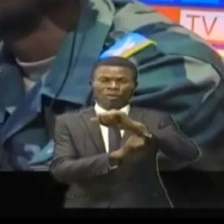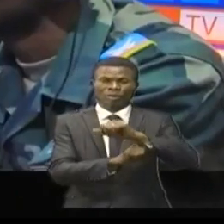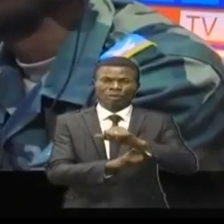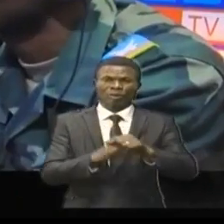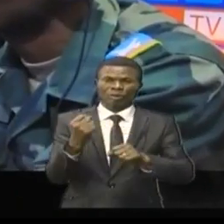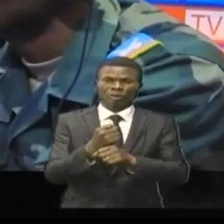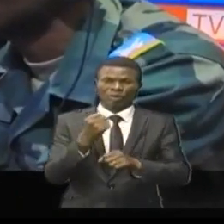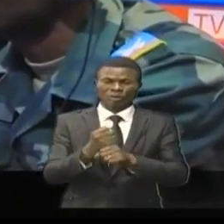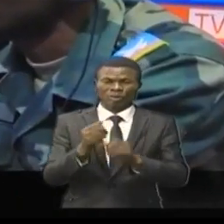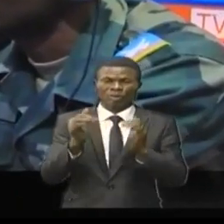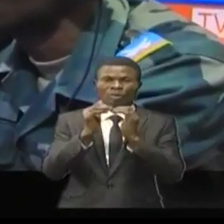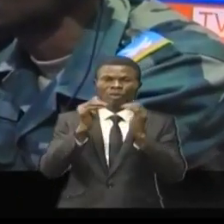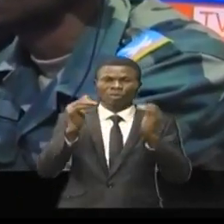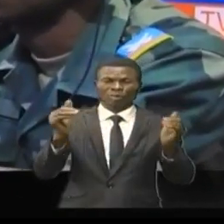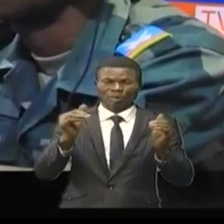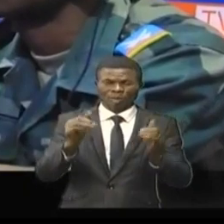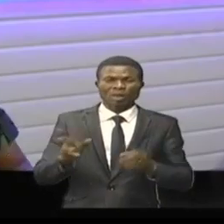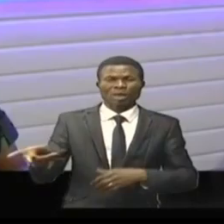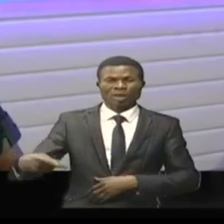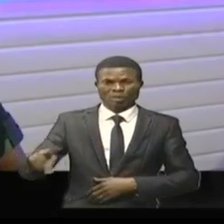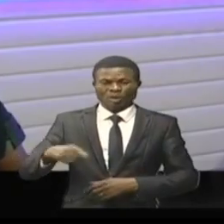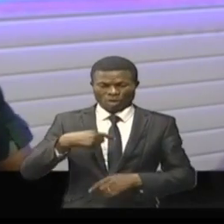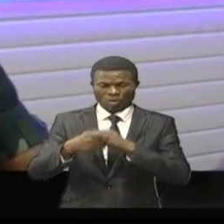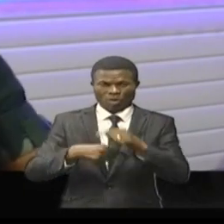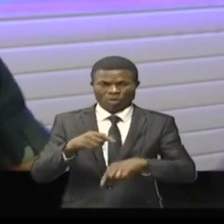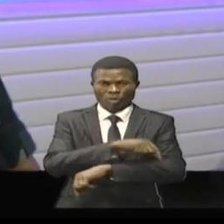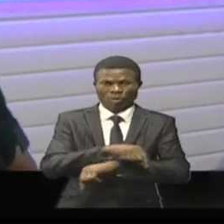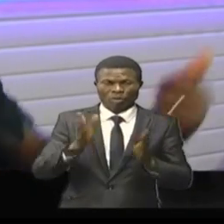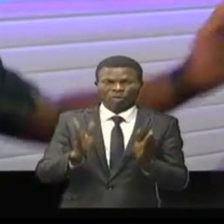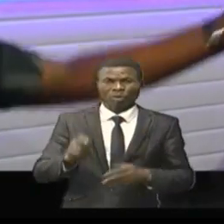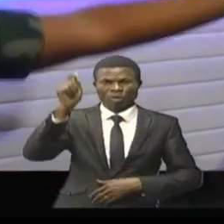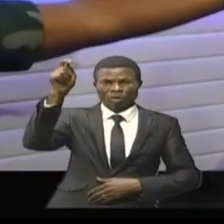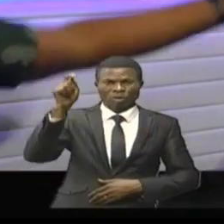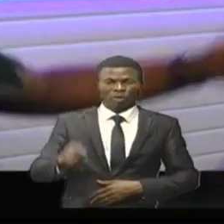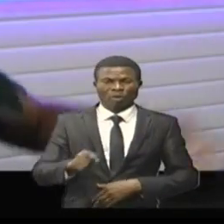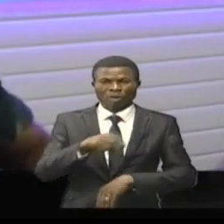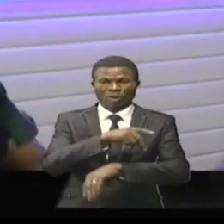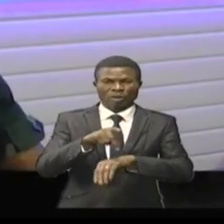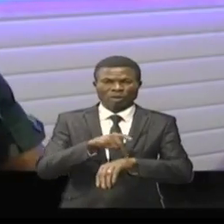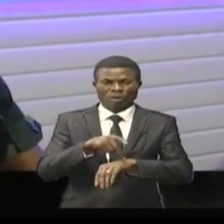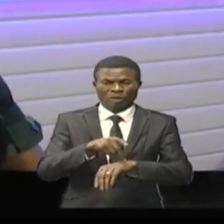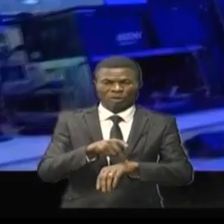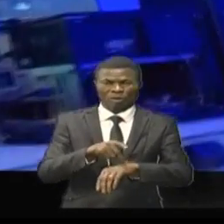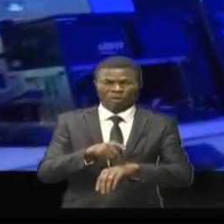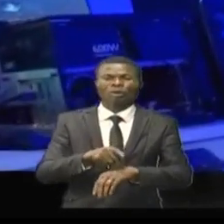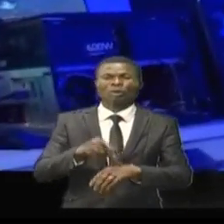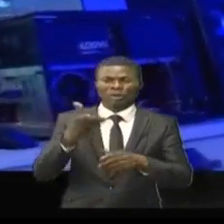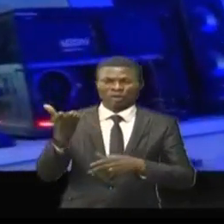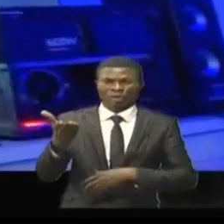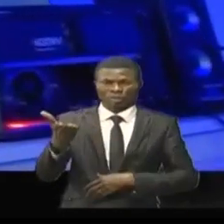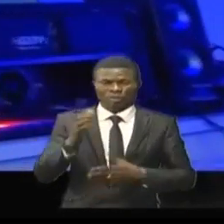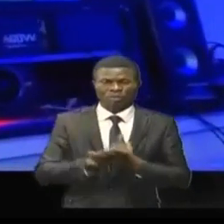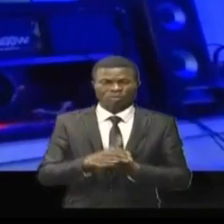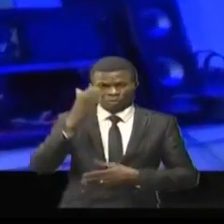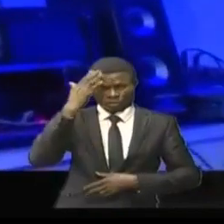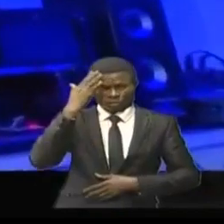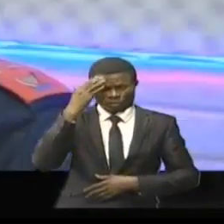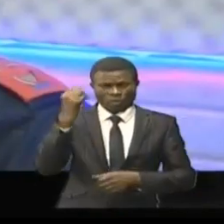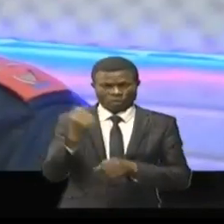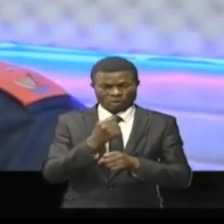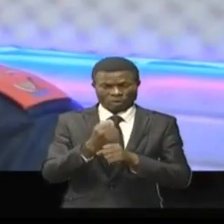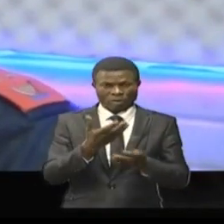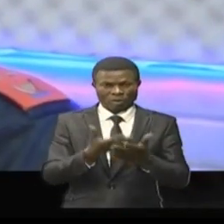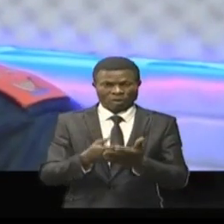de pacification de l'Ituri amorcé par l'administration militaire en cette période de l'état de siège. Conscient de ses rôles,